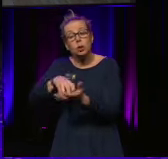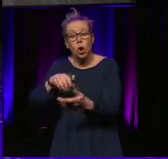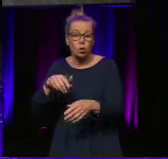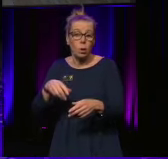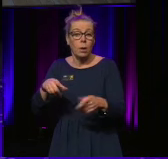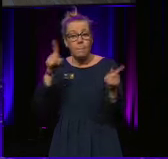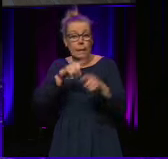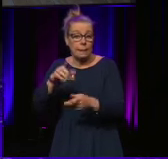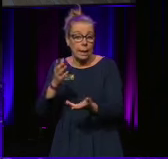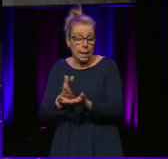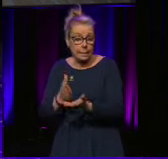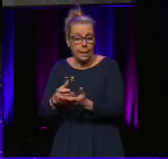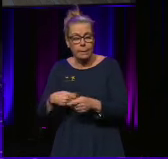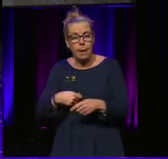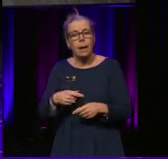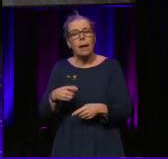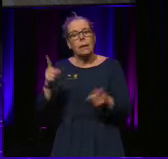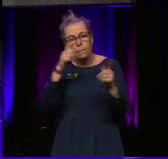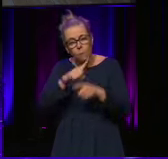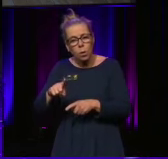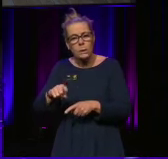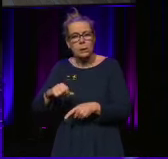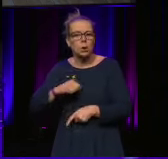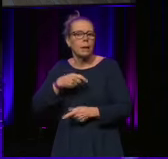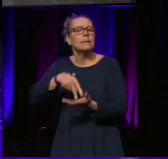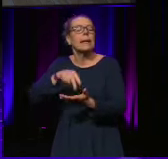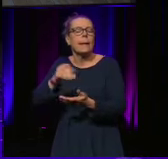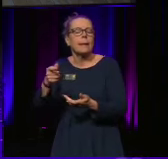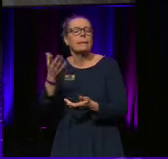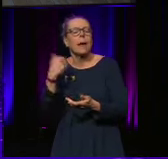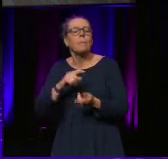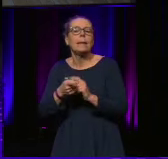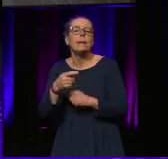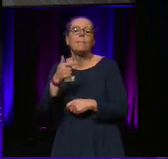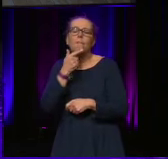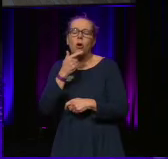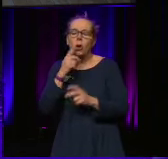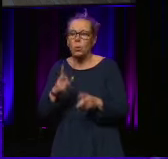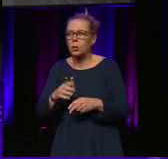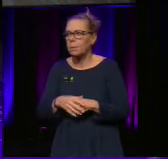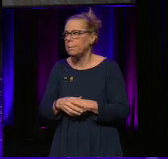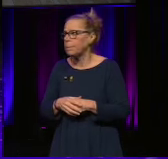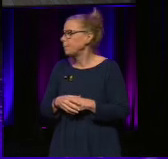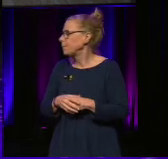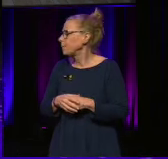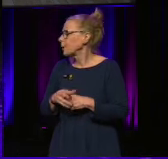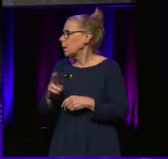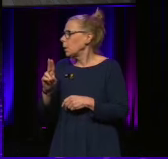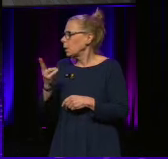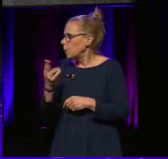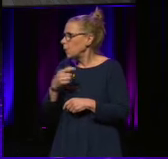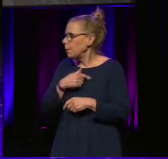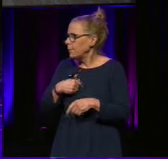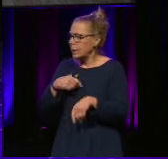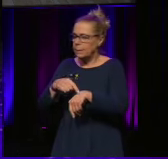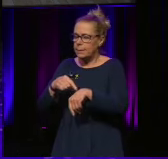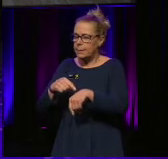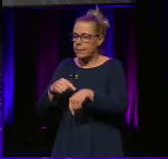här med folksuveränitet kan vara en fara också. Mer frågor? Vi hinner inte, för hon håller på att sparka ut oss. Jag vill bara säga så här. Det här kommer